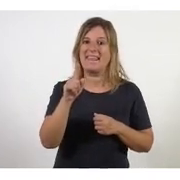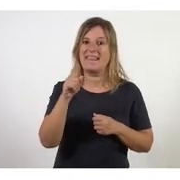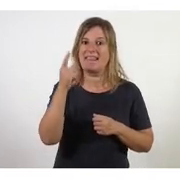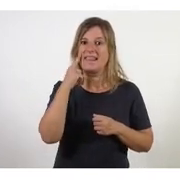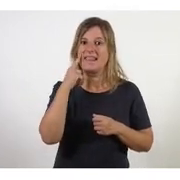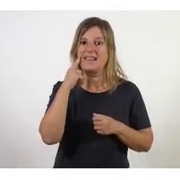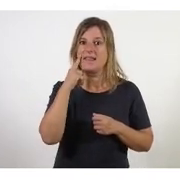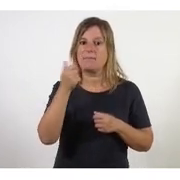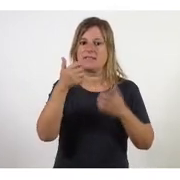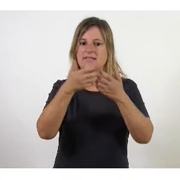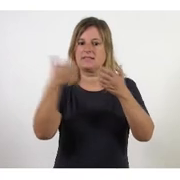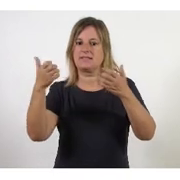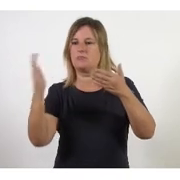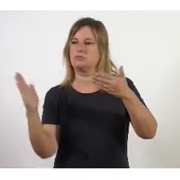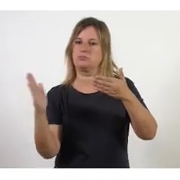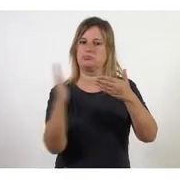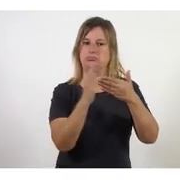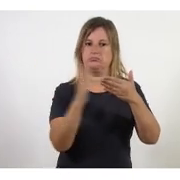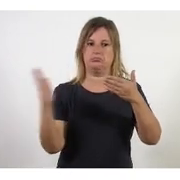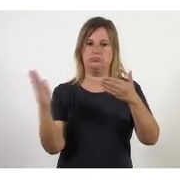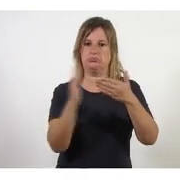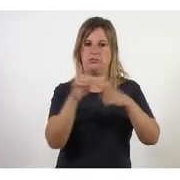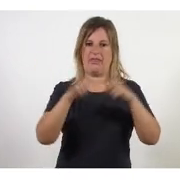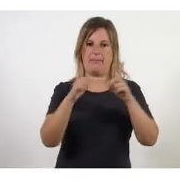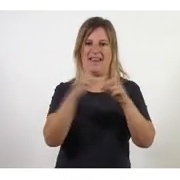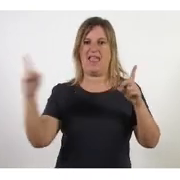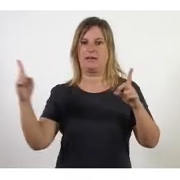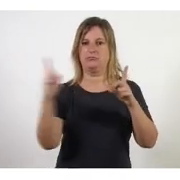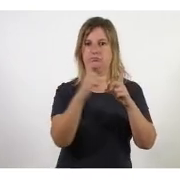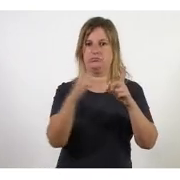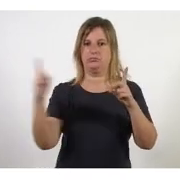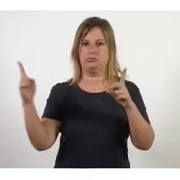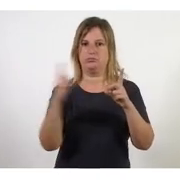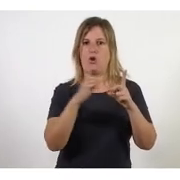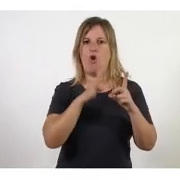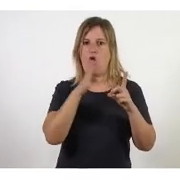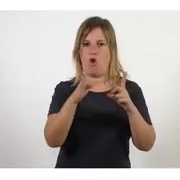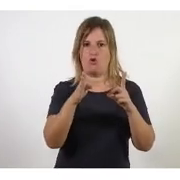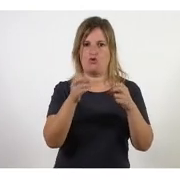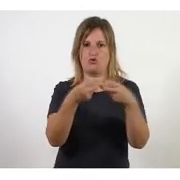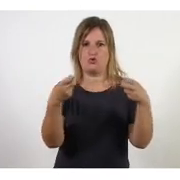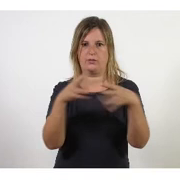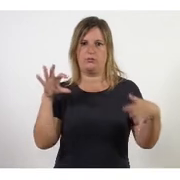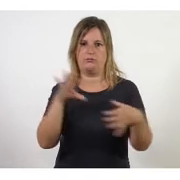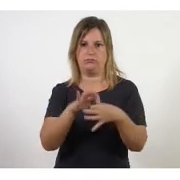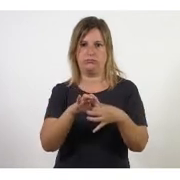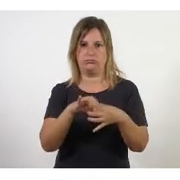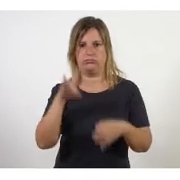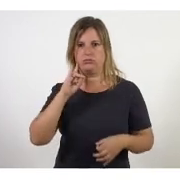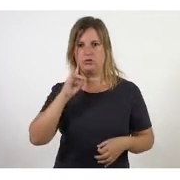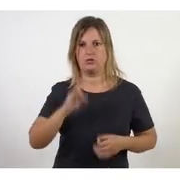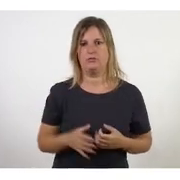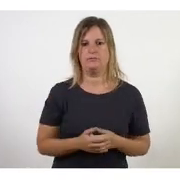data. Doncs aquí és on acaba de dir data, doncs mouré el reproductor fins aquí. I així, espero que ho vegi. Agenda 2030